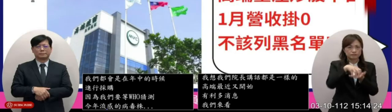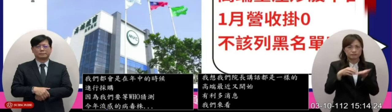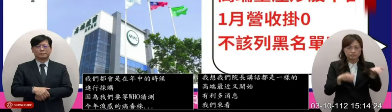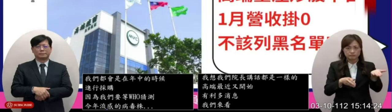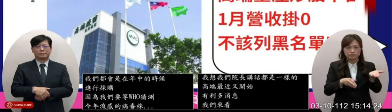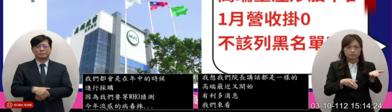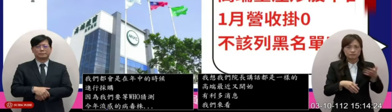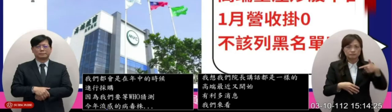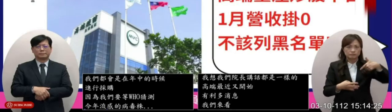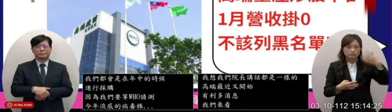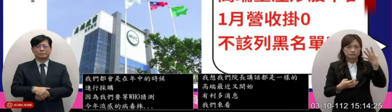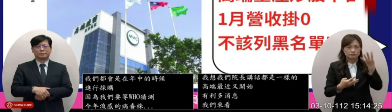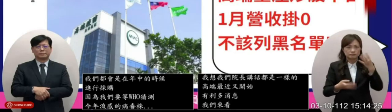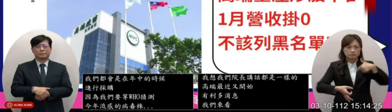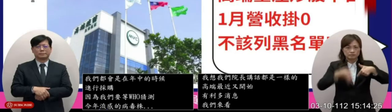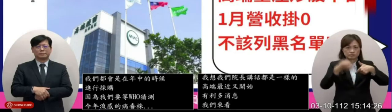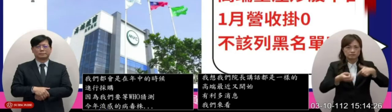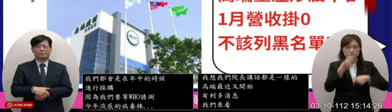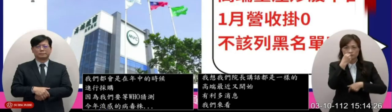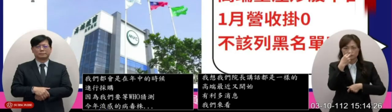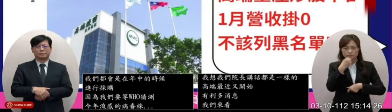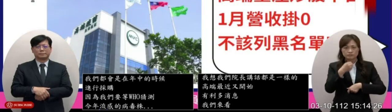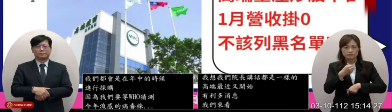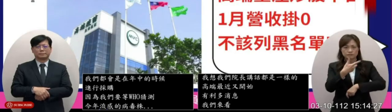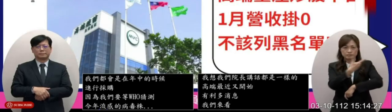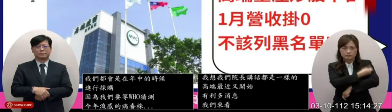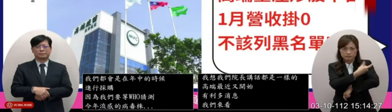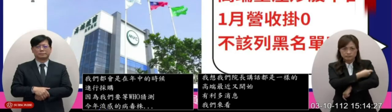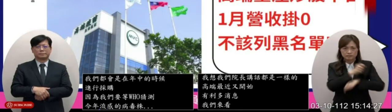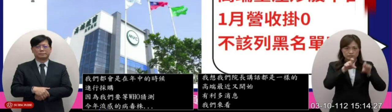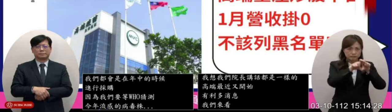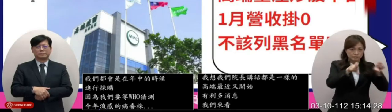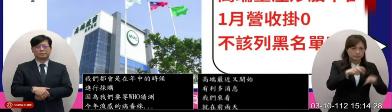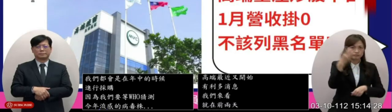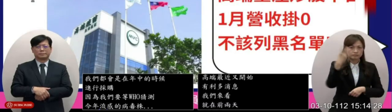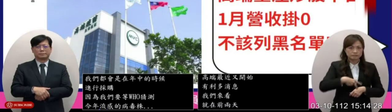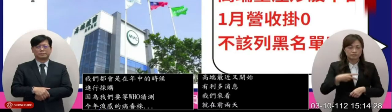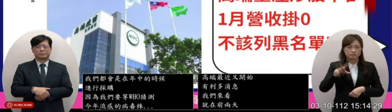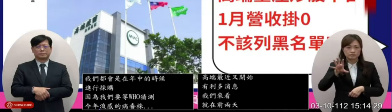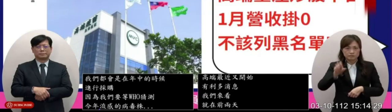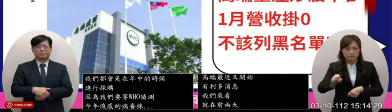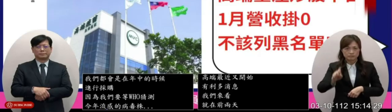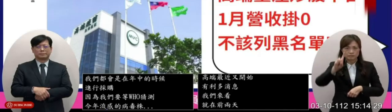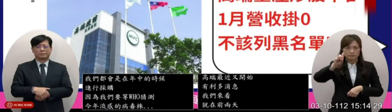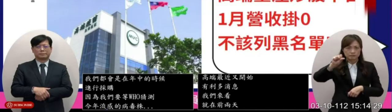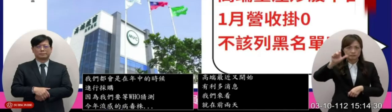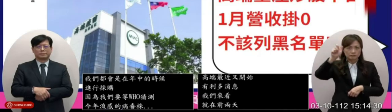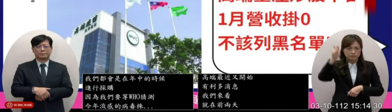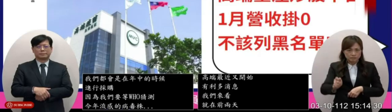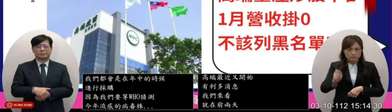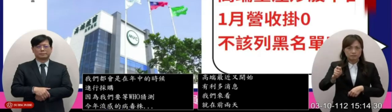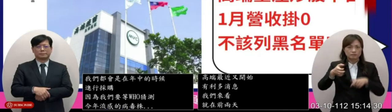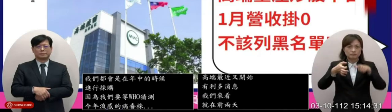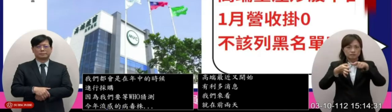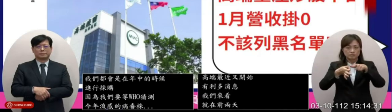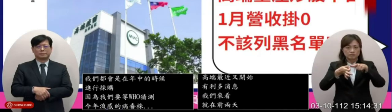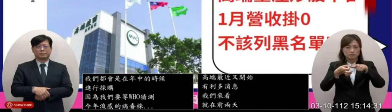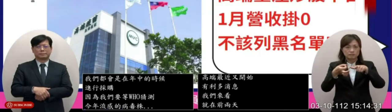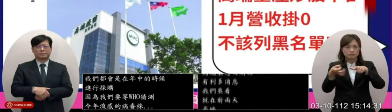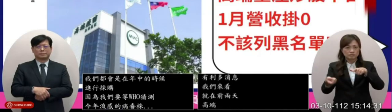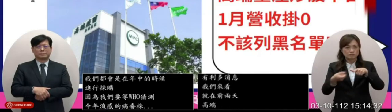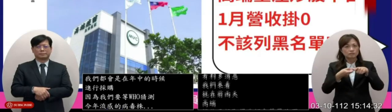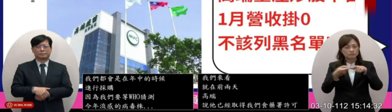流感疫苗，而且呢，要抢进我们15亿元的公费流感疫苗市